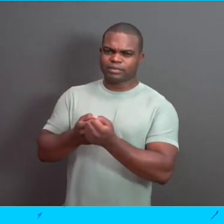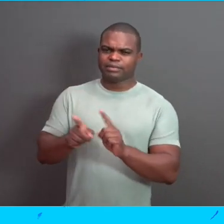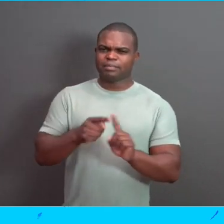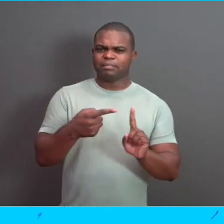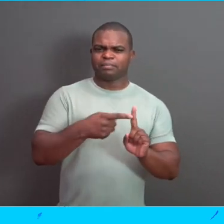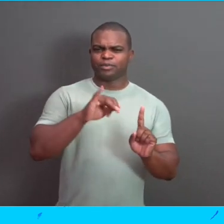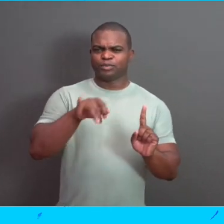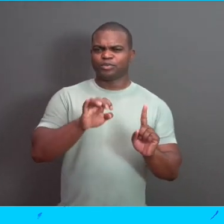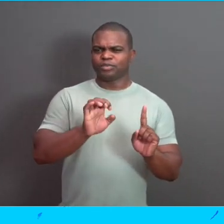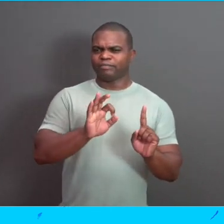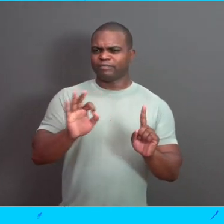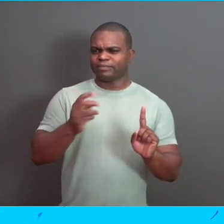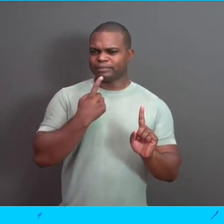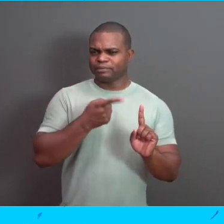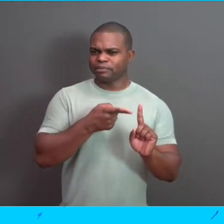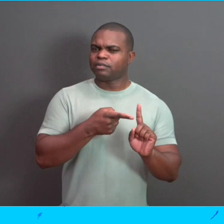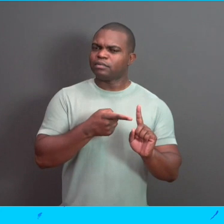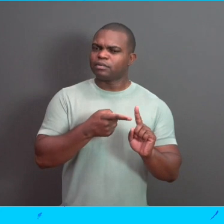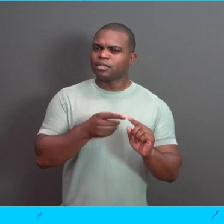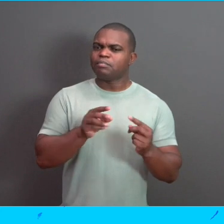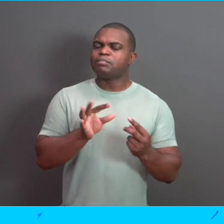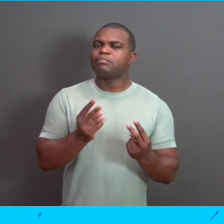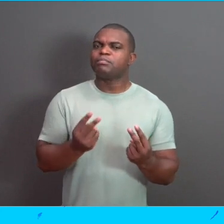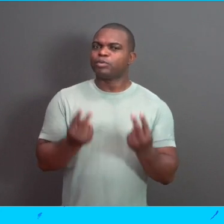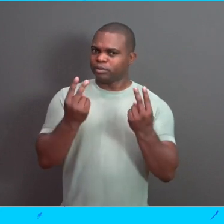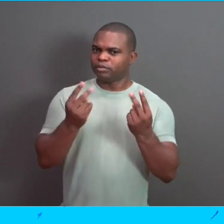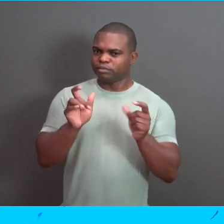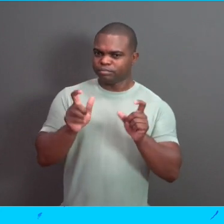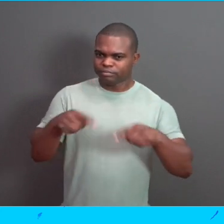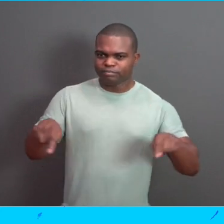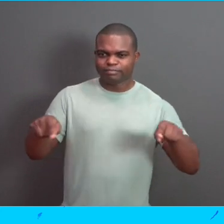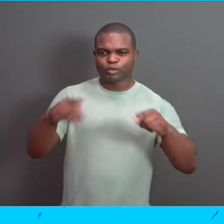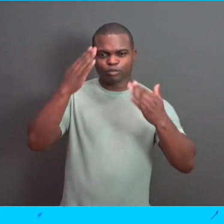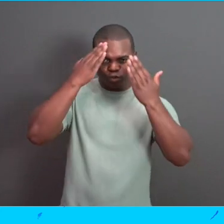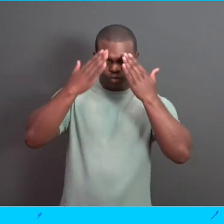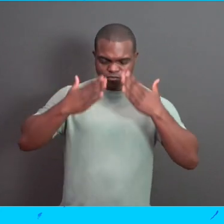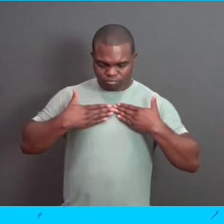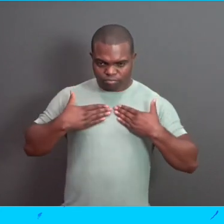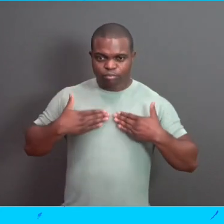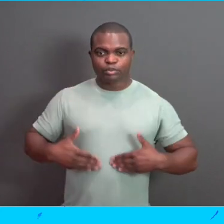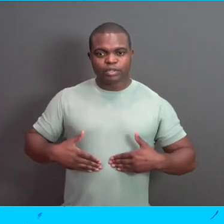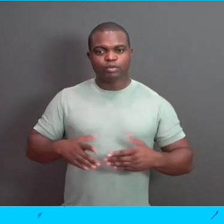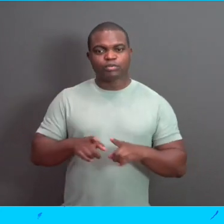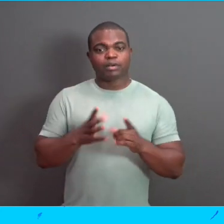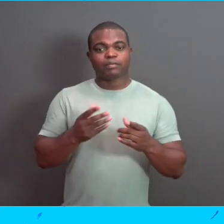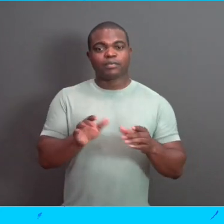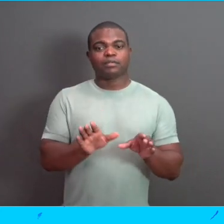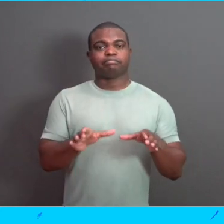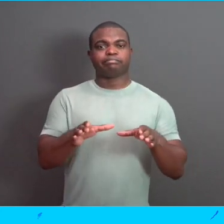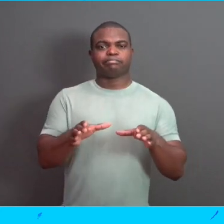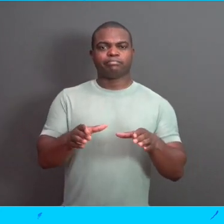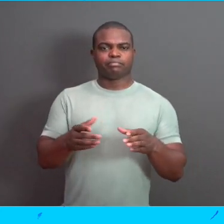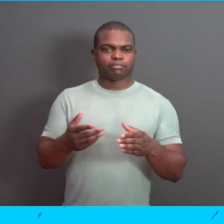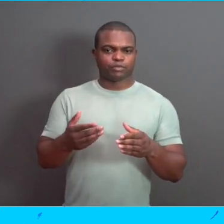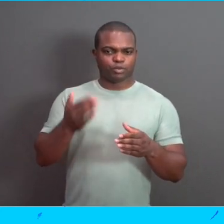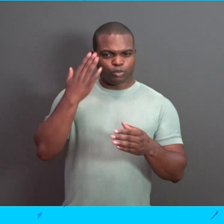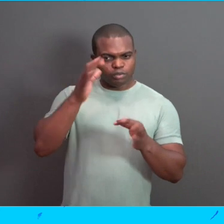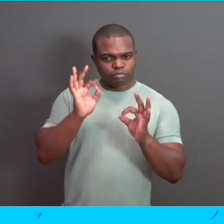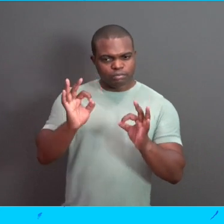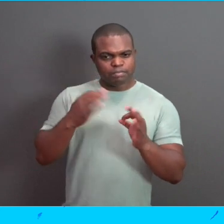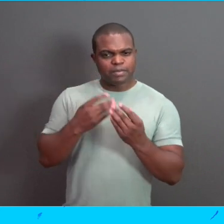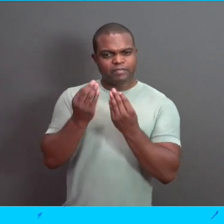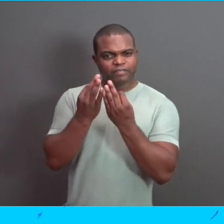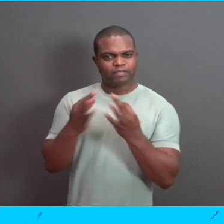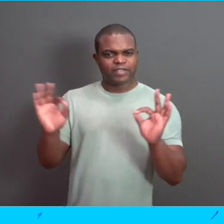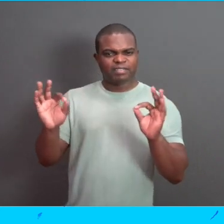de connaître son corps et avoir la liberté de prendre des décisions, c'est une partie de la solution.